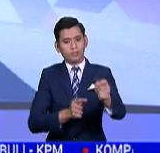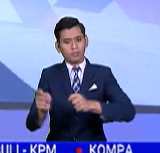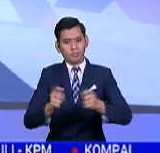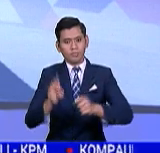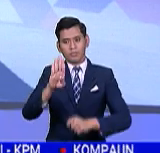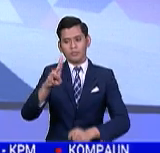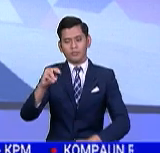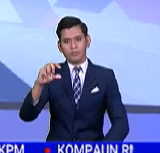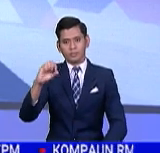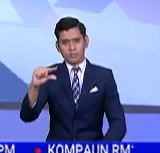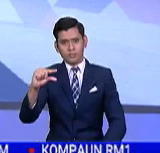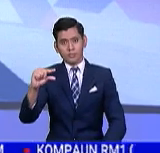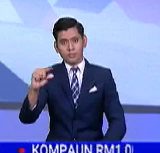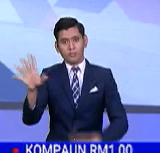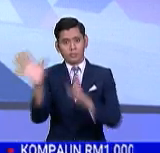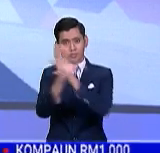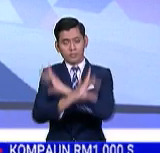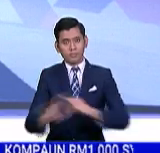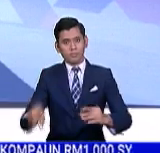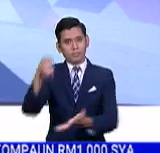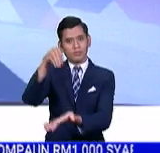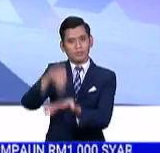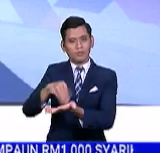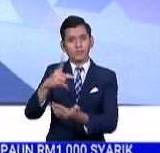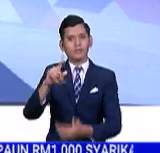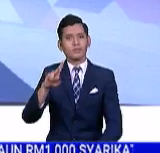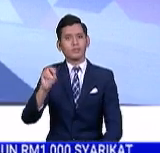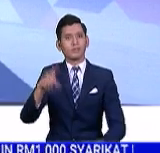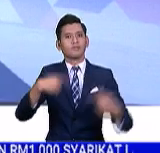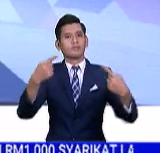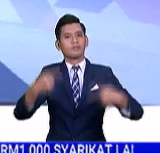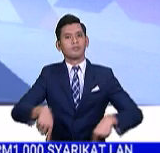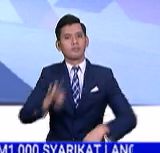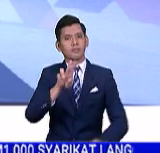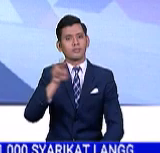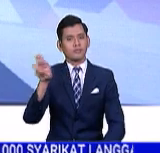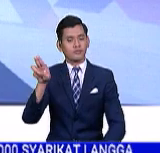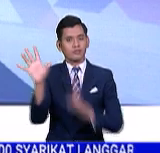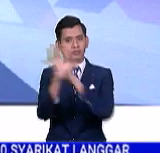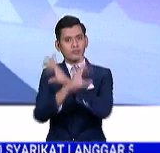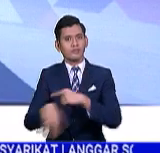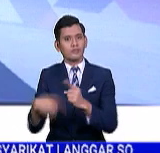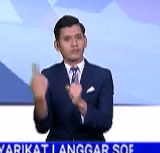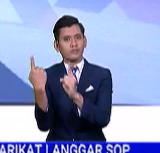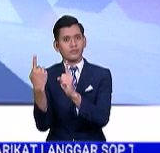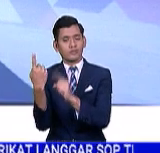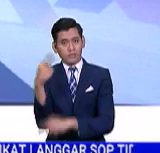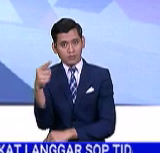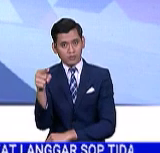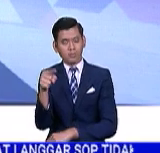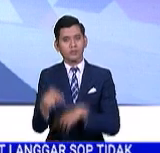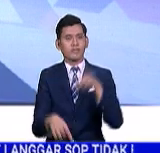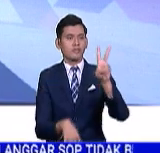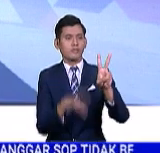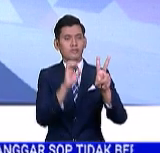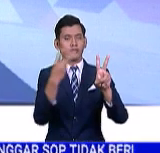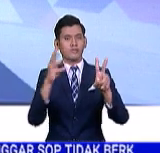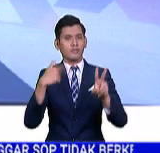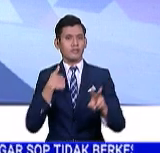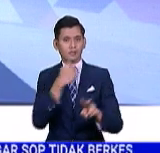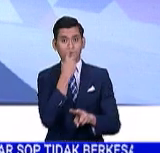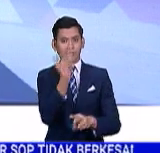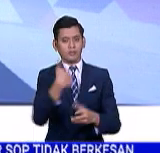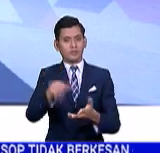Betung Sarawak. Dun Kabong mula dipertandingkan pada PRU Dun Sarawak ke-11 pada tahun 2016. Kita